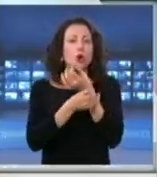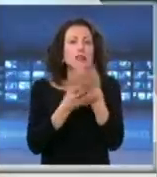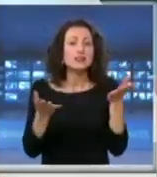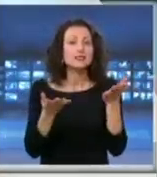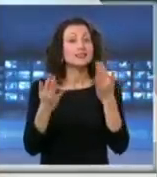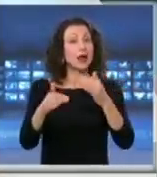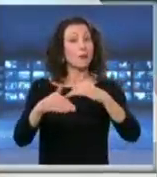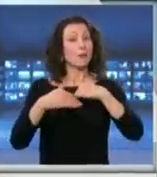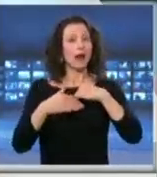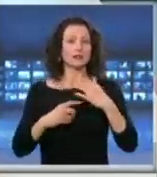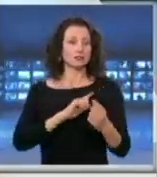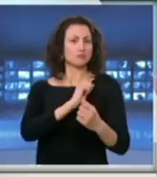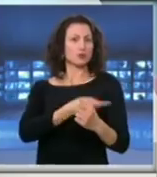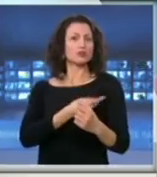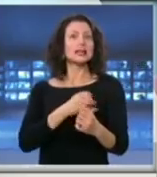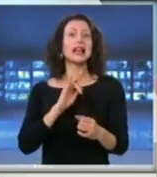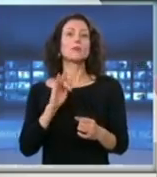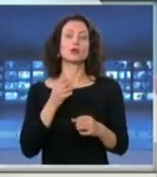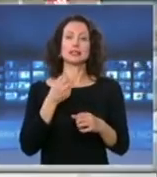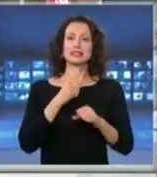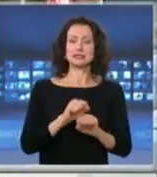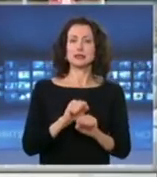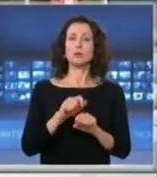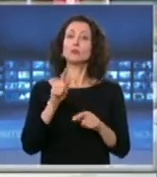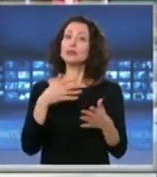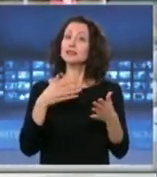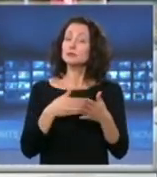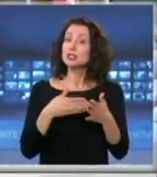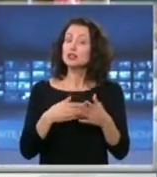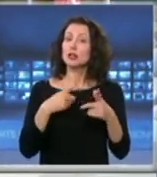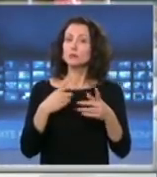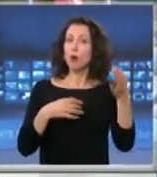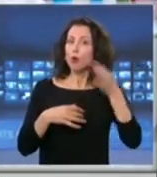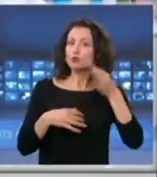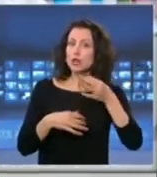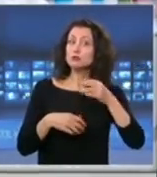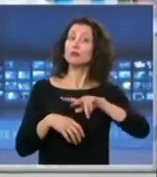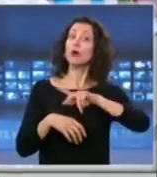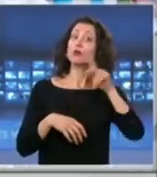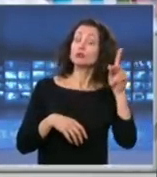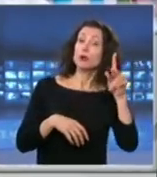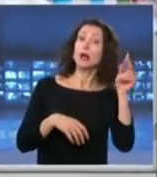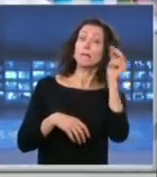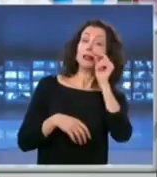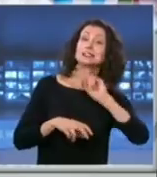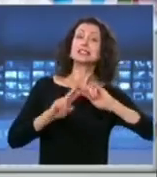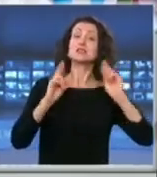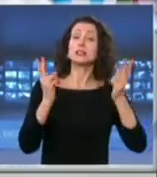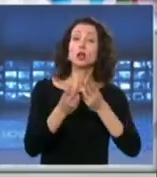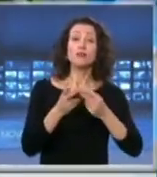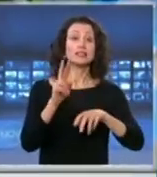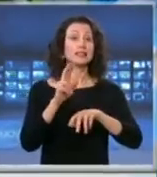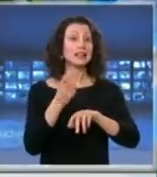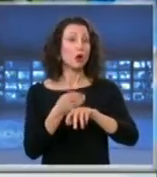имунната система. По тази причина и често се споменава не само от българските медици, а и от тези по света, като един от